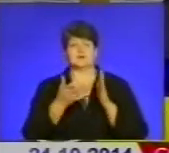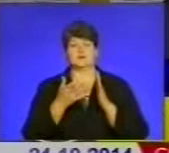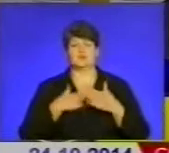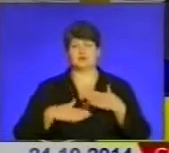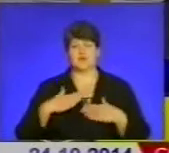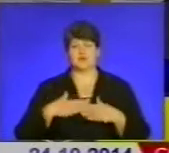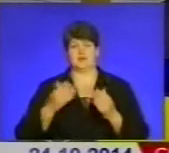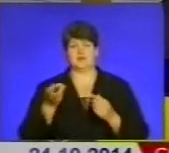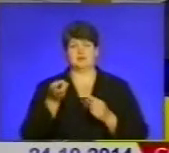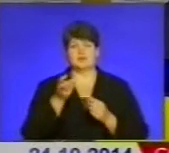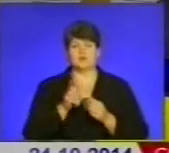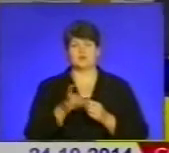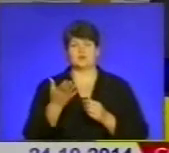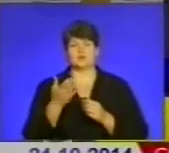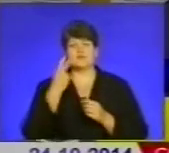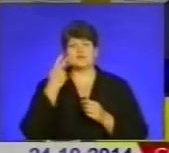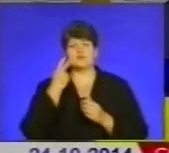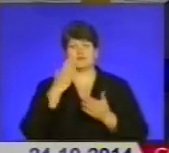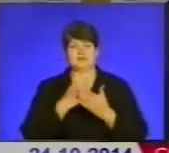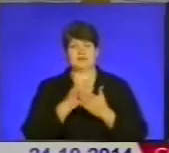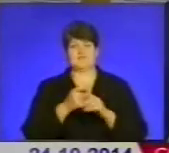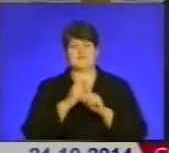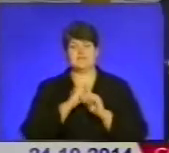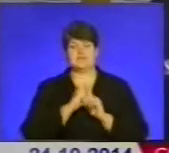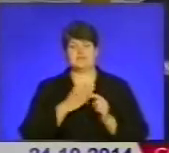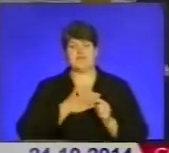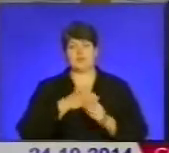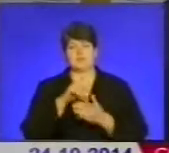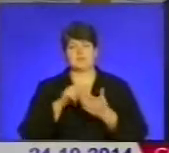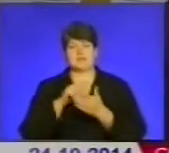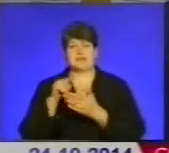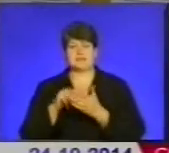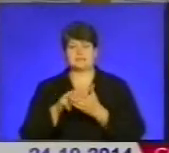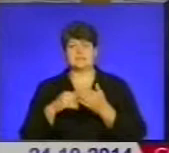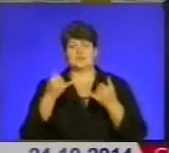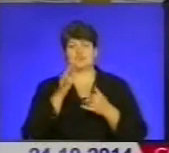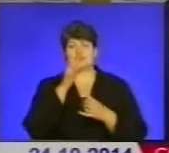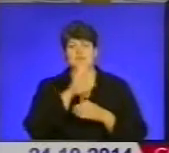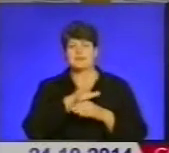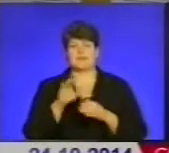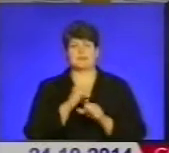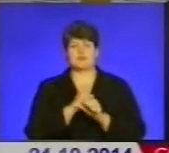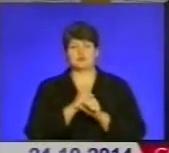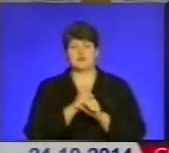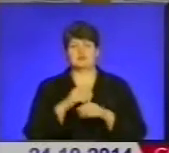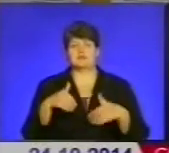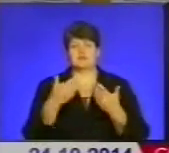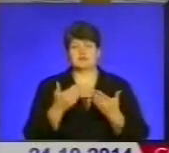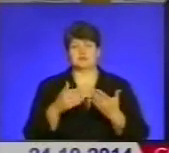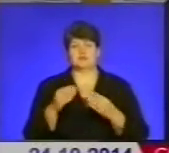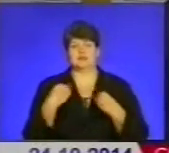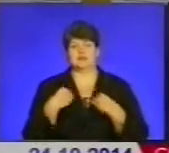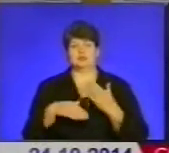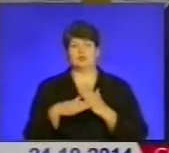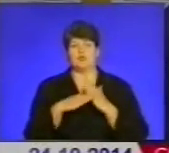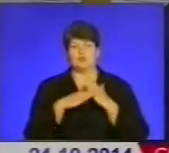приємні, приходжу до них і завжди є відповідь на моє питання. На даний час не працював і звертаюся, щоб допомогла, щоб мені